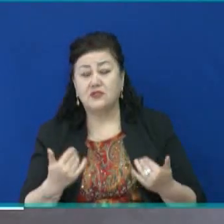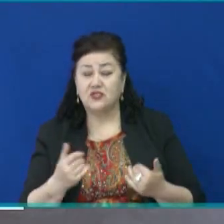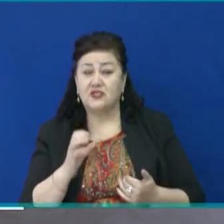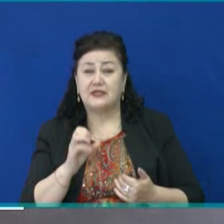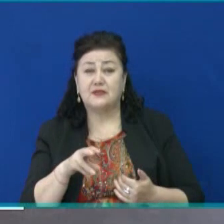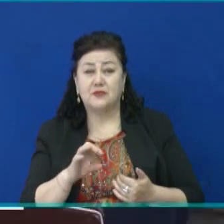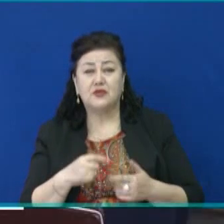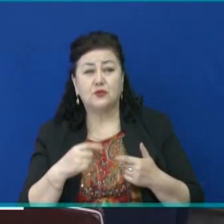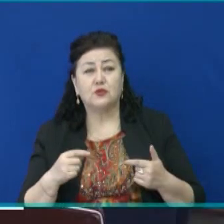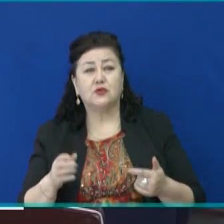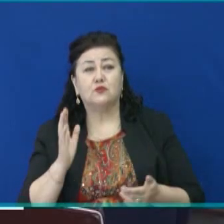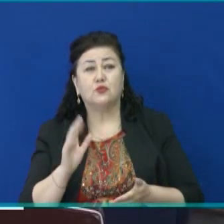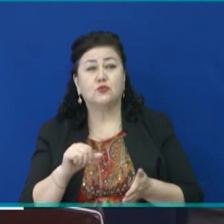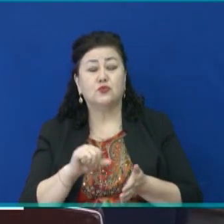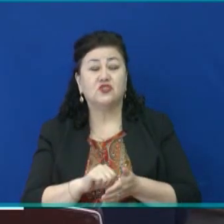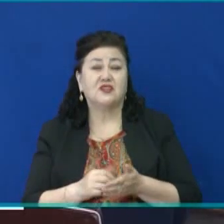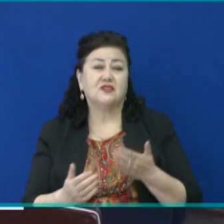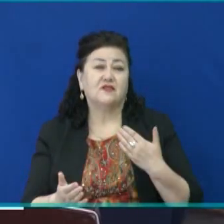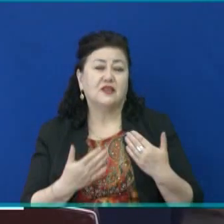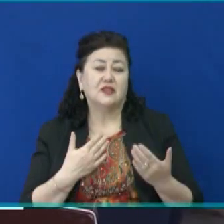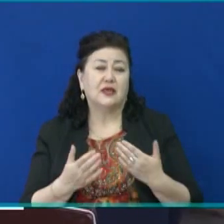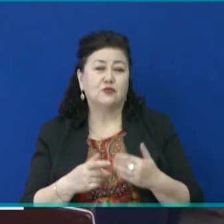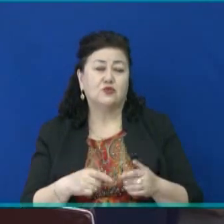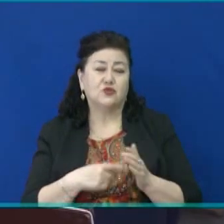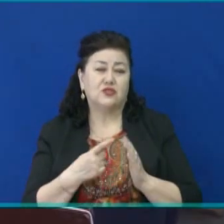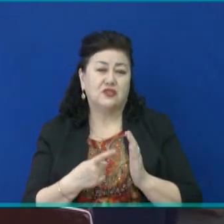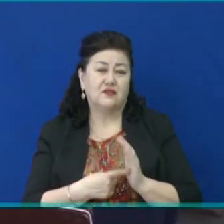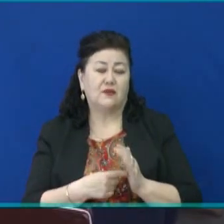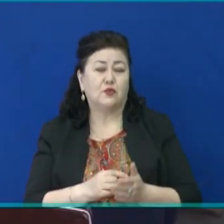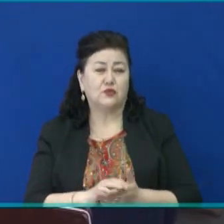ответственных органов. Ботагөз Дандыбаева, Гульназ Каукен, Елжан Махзумов, телеканал «Семей».